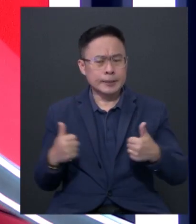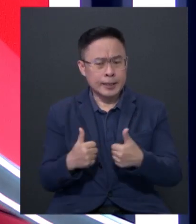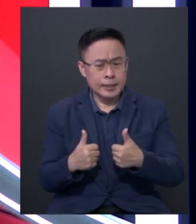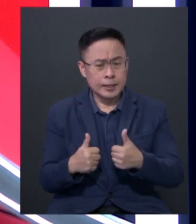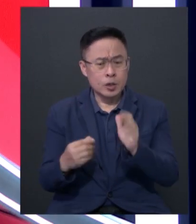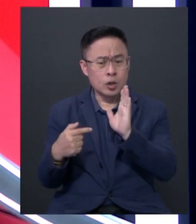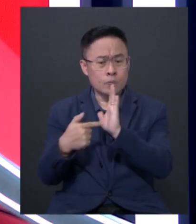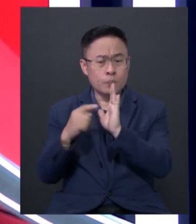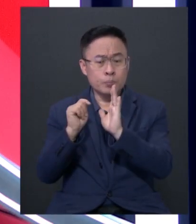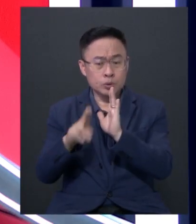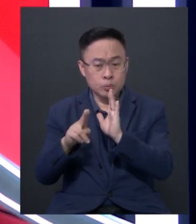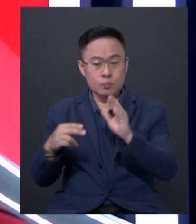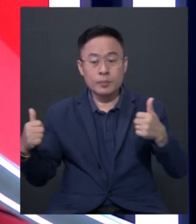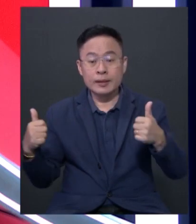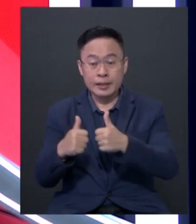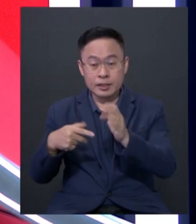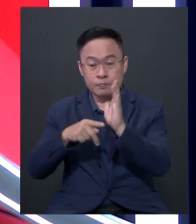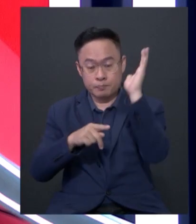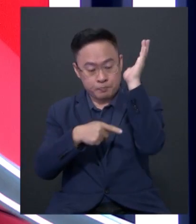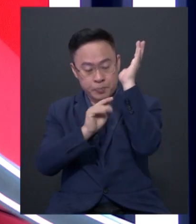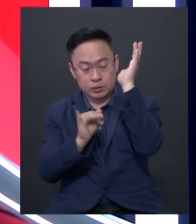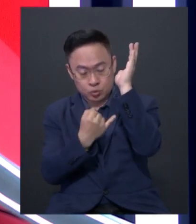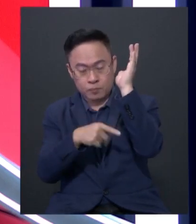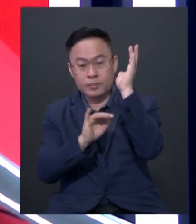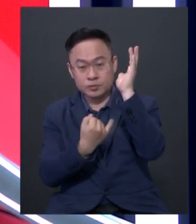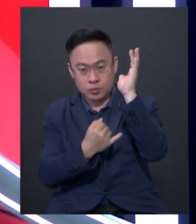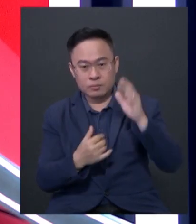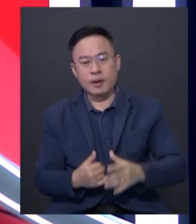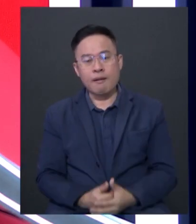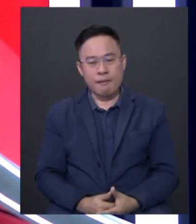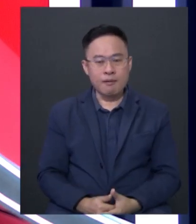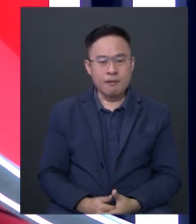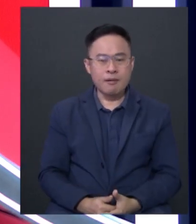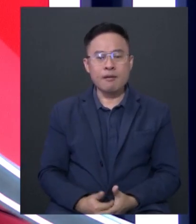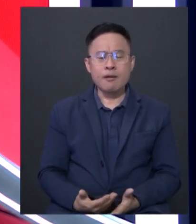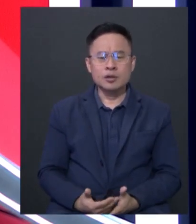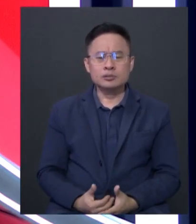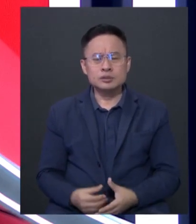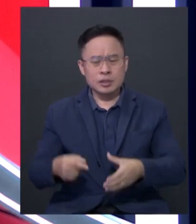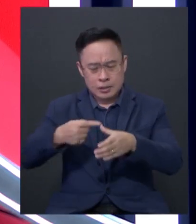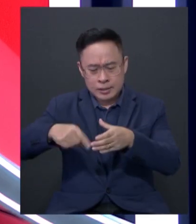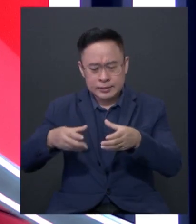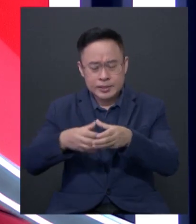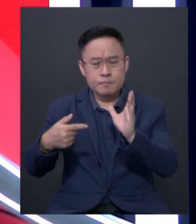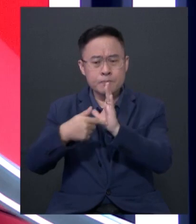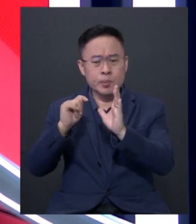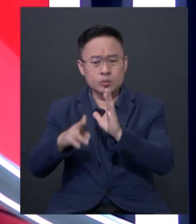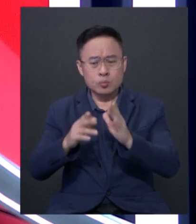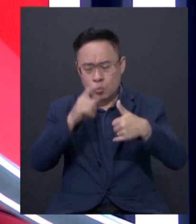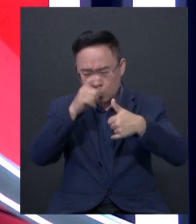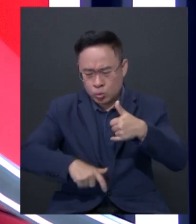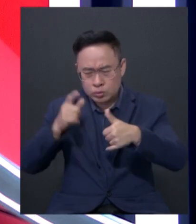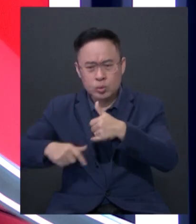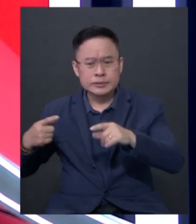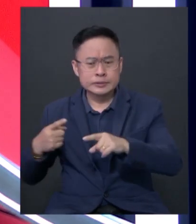กับประจวบนะคะซึ่งแมตต์สมิธนะคะเฮดโค้ชของ BG ก็บอกว่าโอ้ยผู้เล่นเจ็บเยอะมากเหลือเกินนะคะก่อนที่จะไป